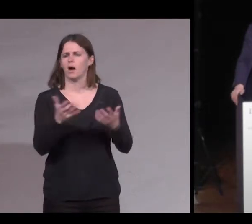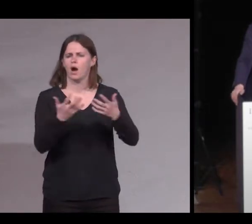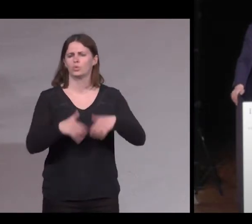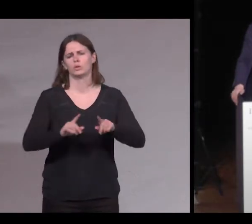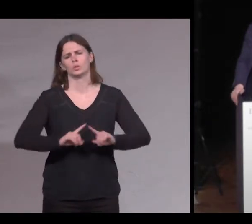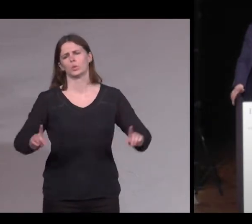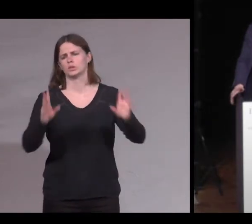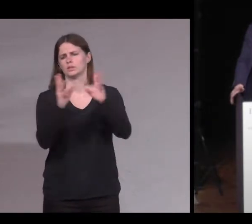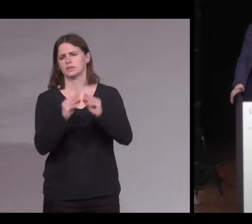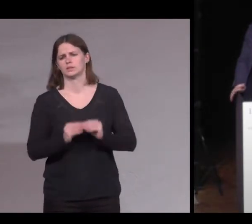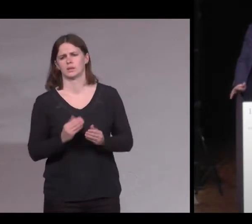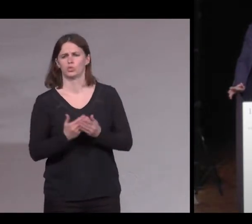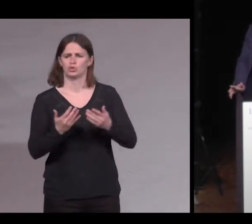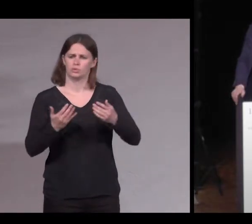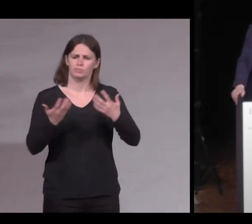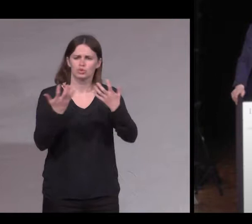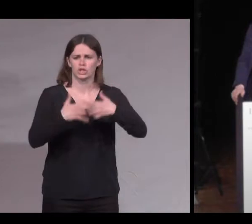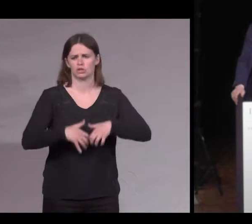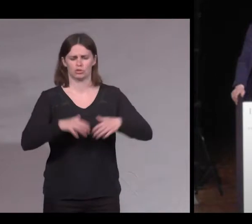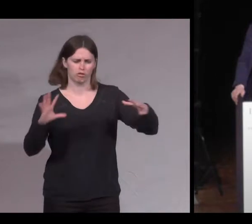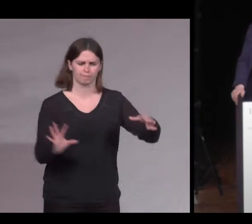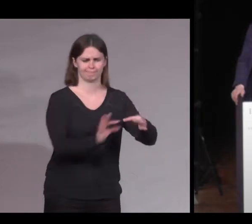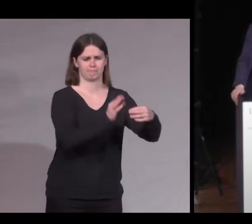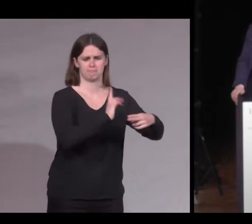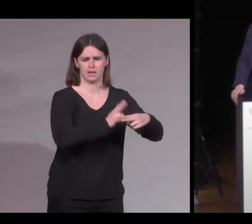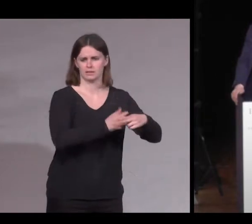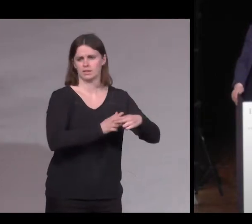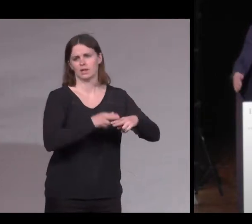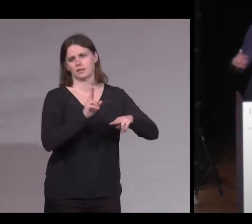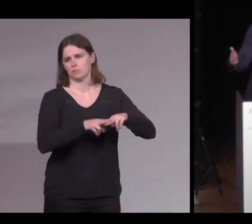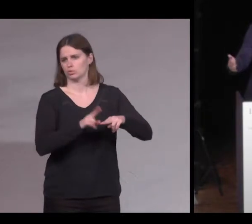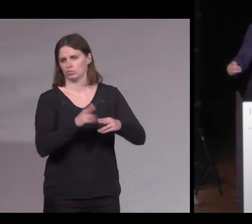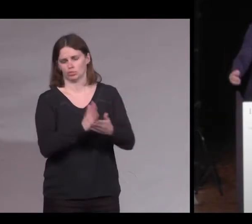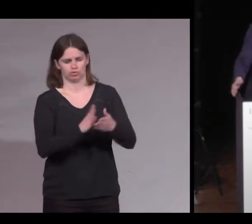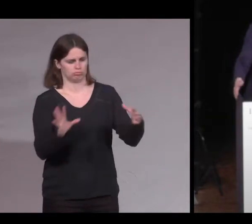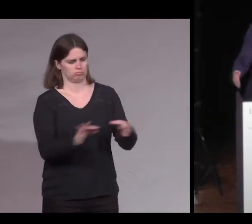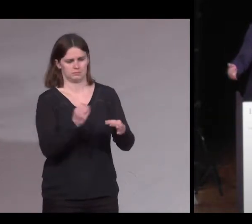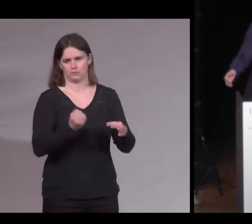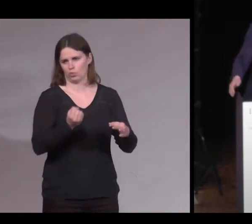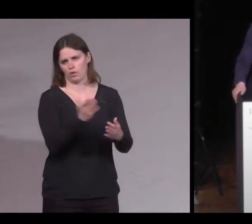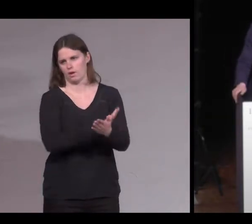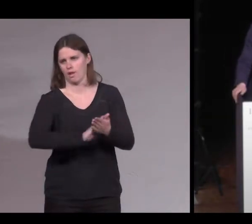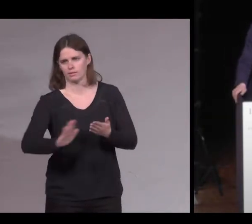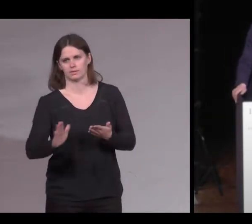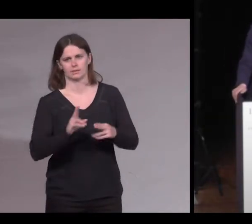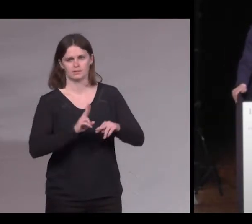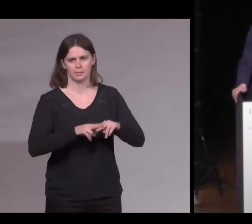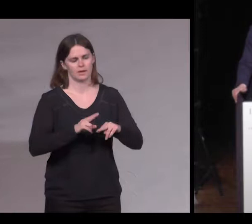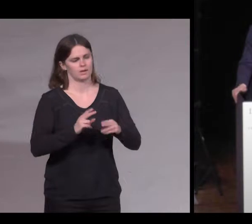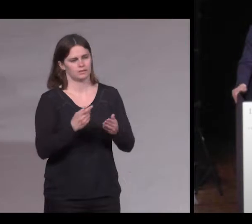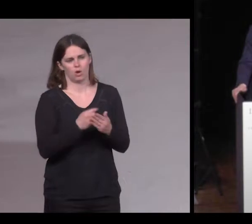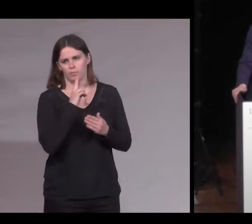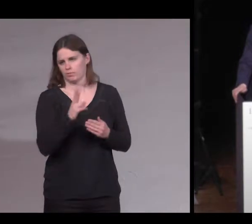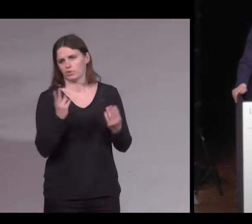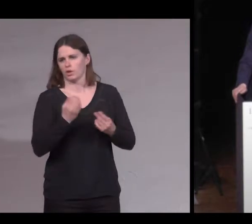systémy, systémy, které měří výkon pacienta, pacient vidí svůj výkon, používáme herní technologie a